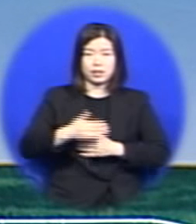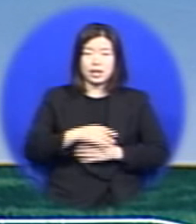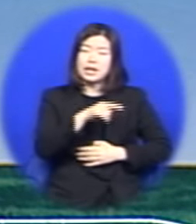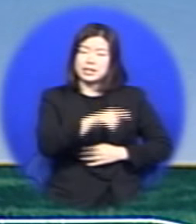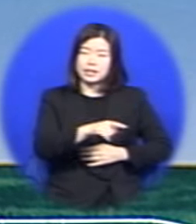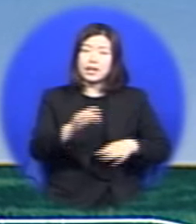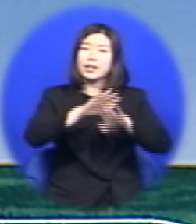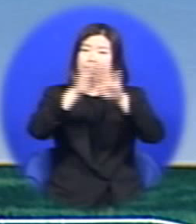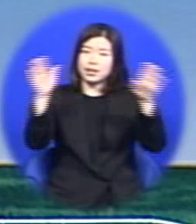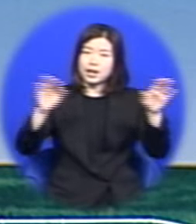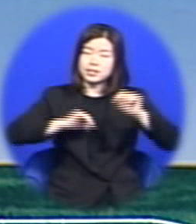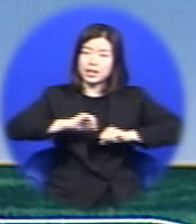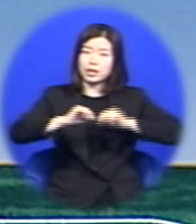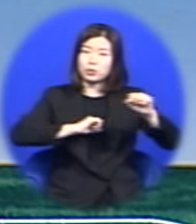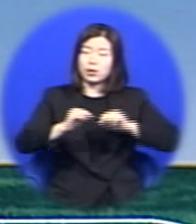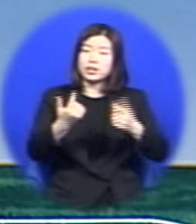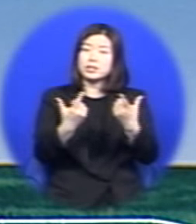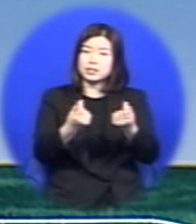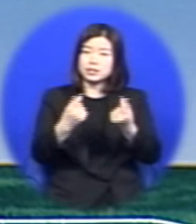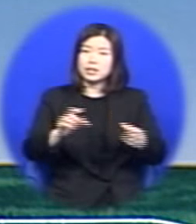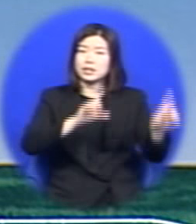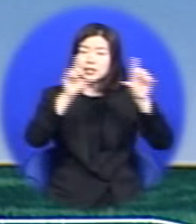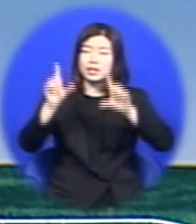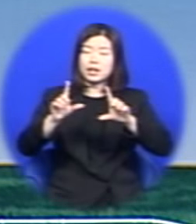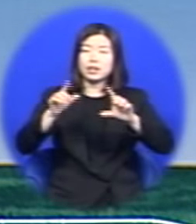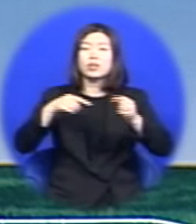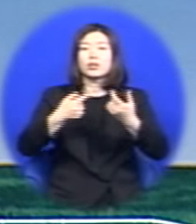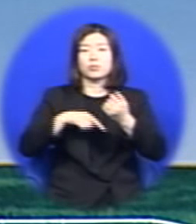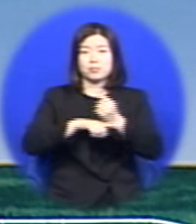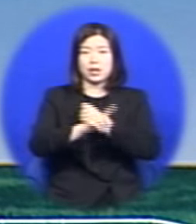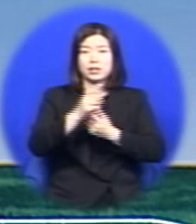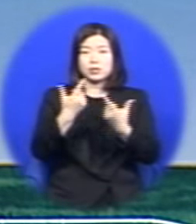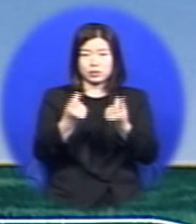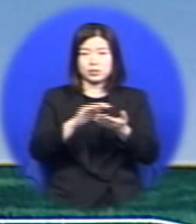행동하며 사는 삶을 살라는 뜻입니다.